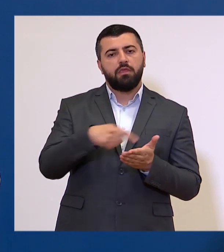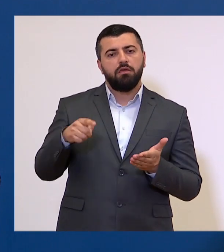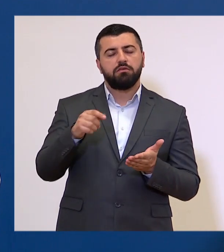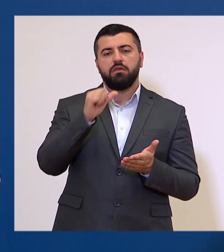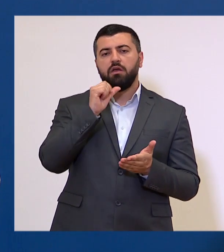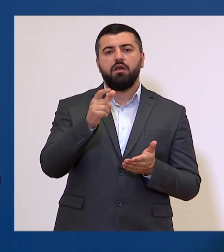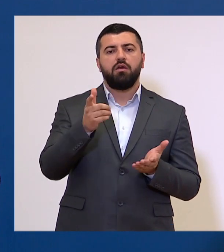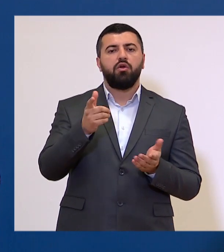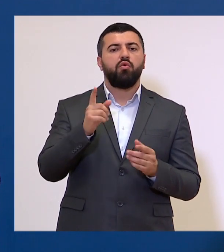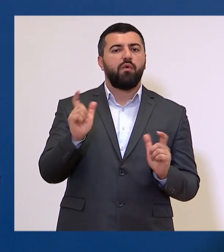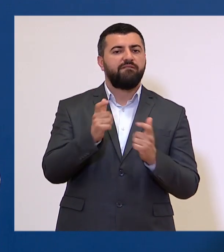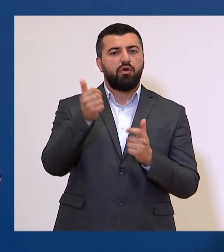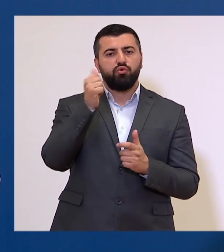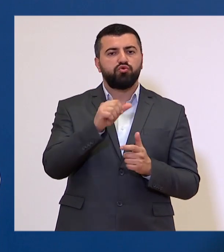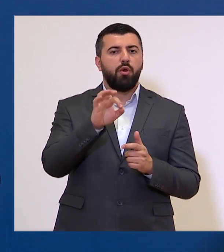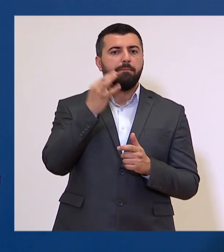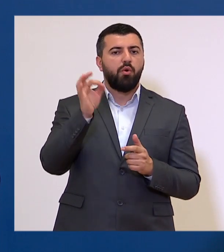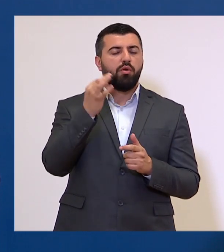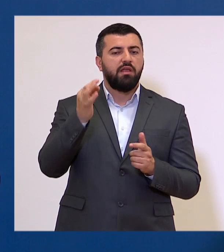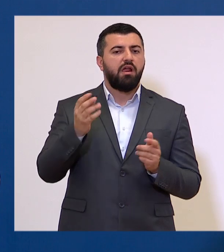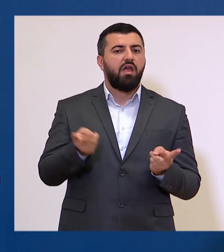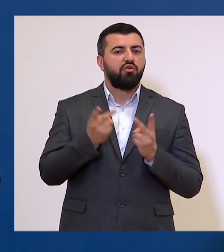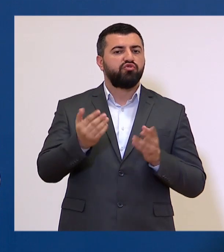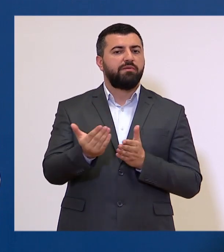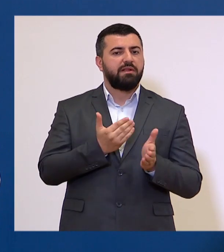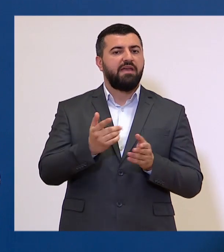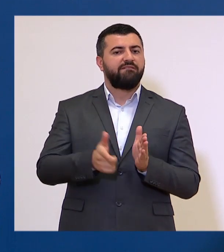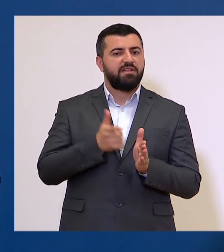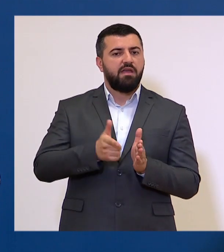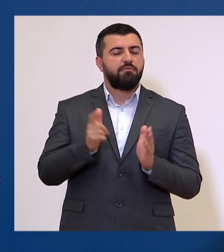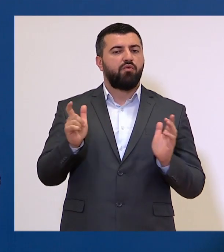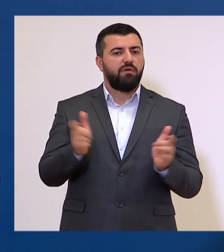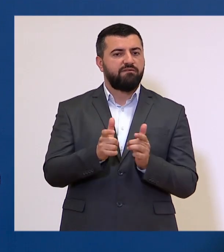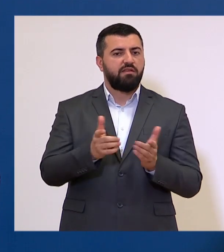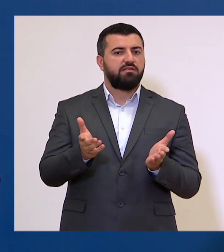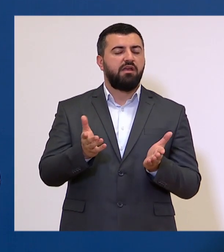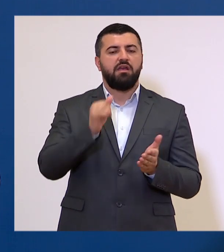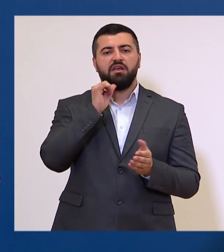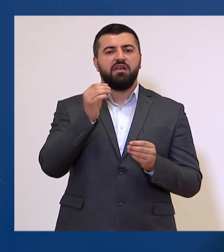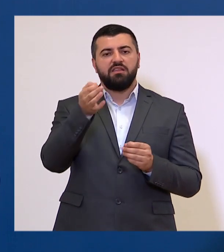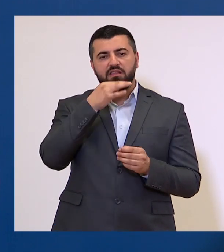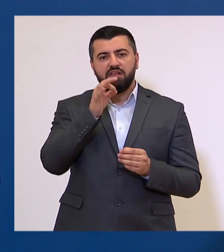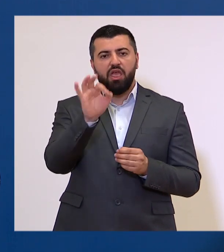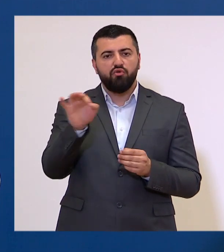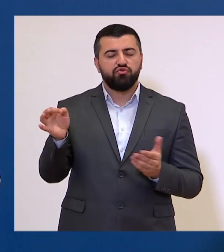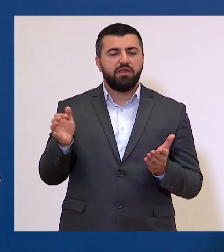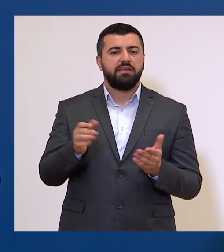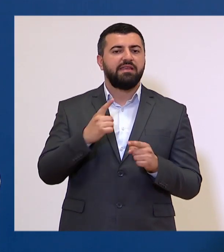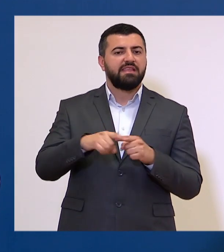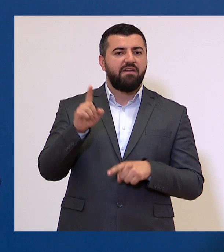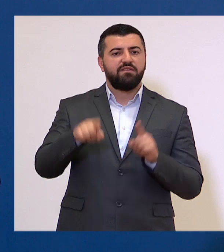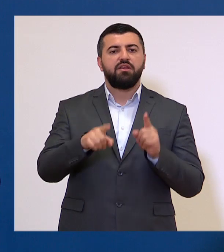i postižemo u stvari da otkrivamo slučajeve na vrijeme i na vrijeme ih tretiramo zavisno od